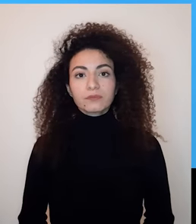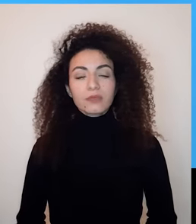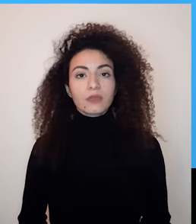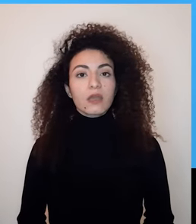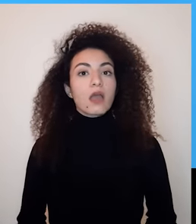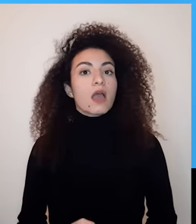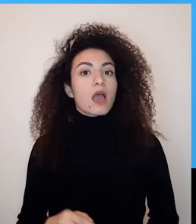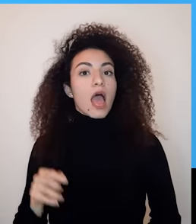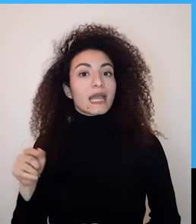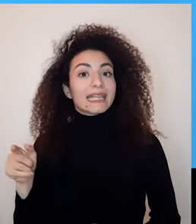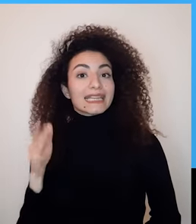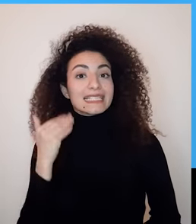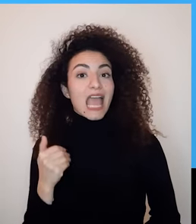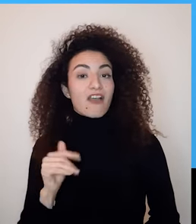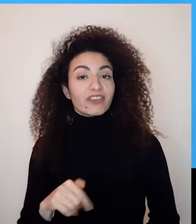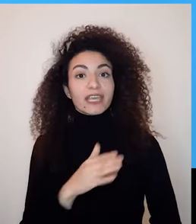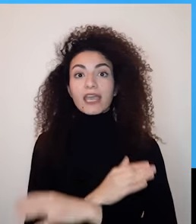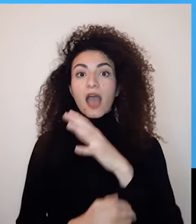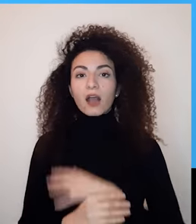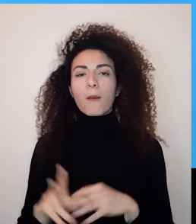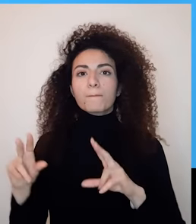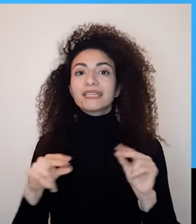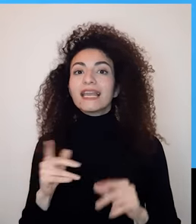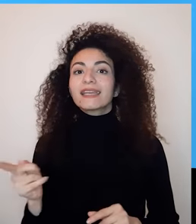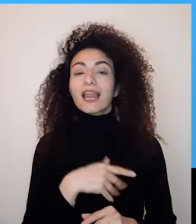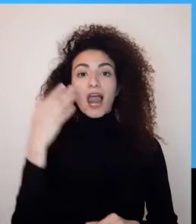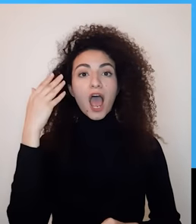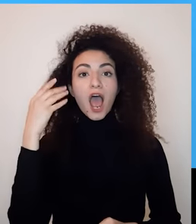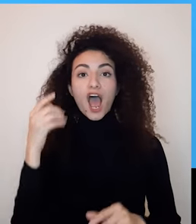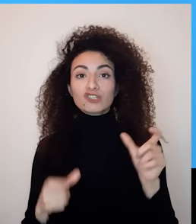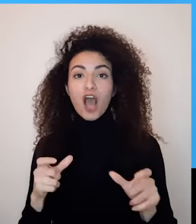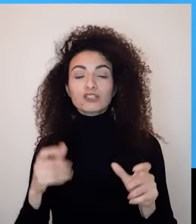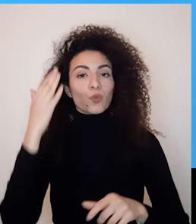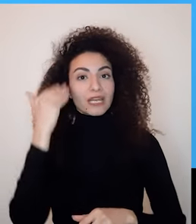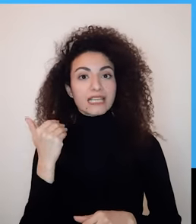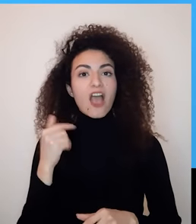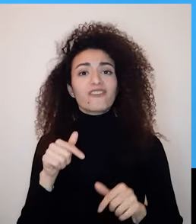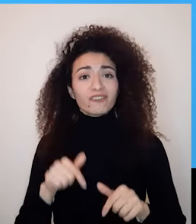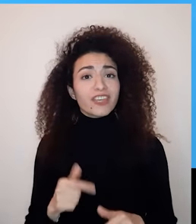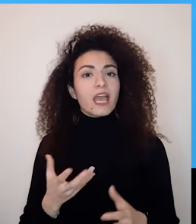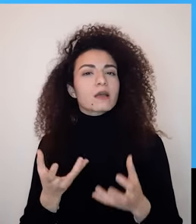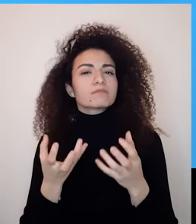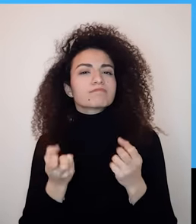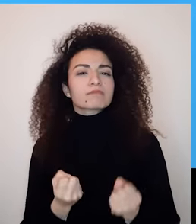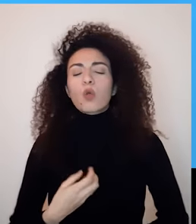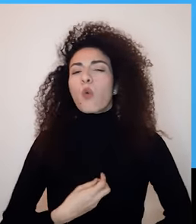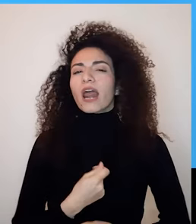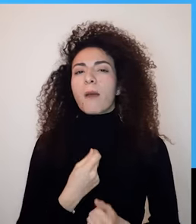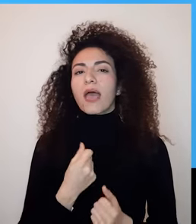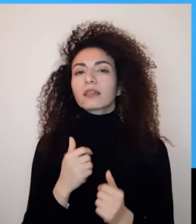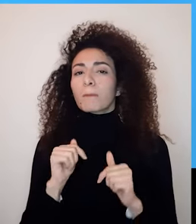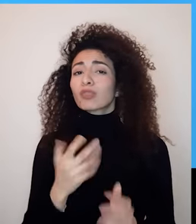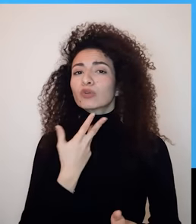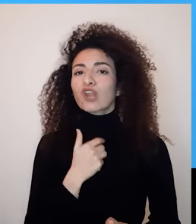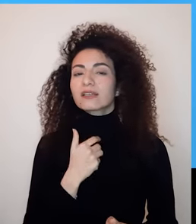فكرية، اجتماعية أو روحية. وبالتالي النساء ذوات الإعاقة هن كباقي الأشخاص عندهم مشاعر ورغبات بتطال البعد